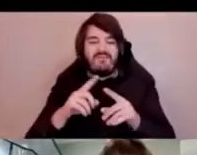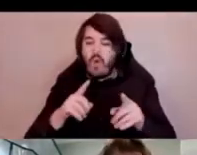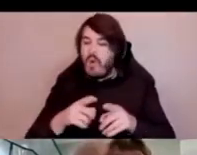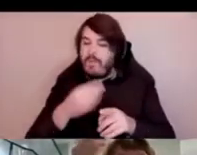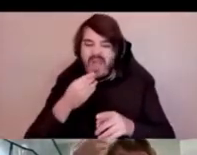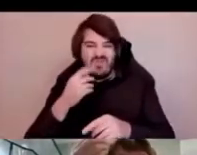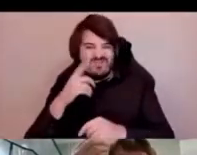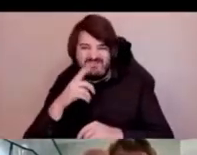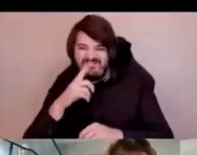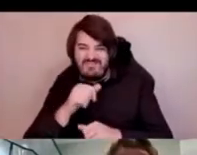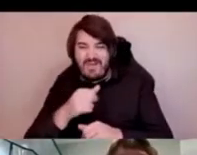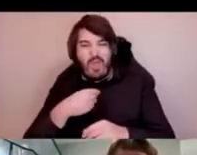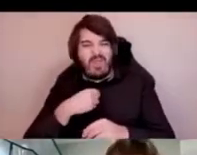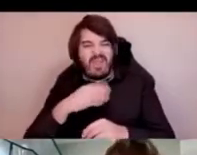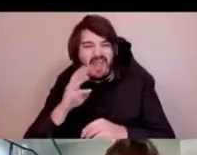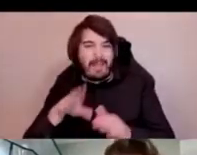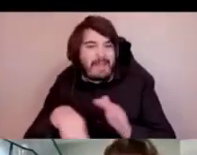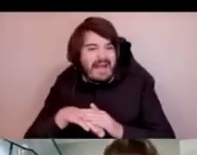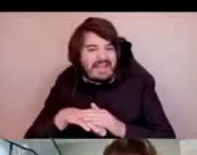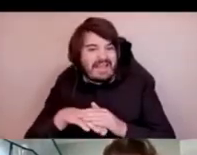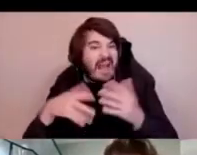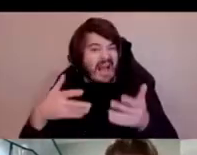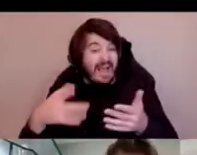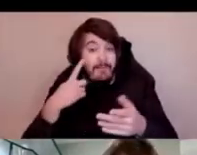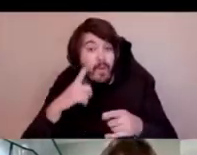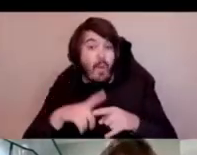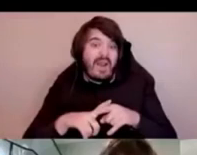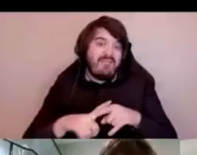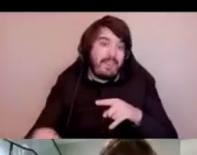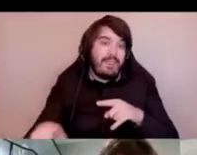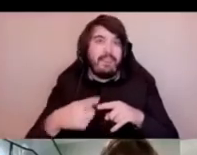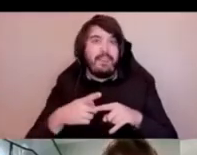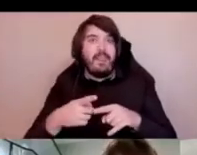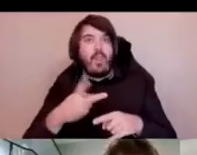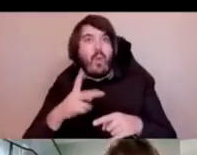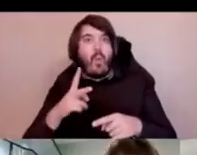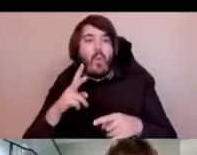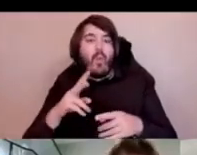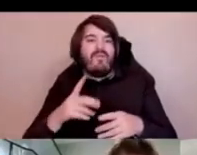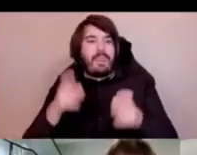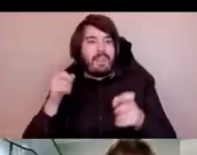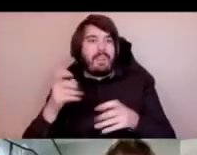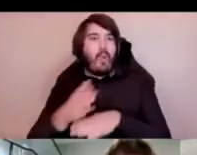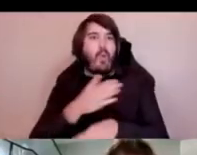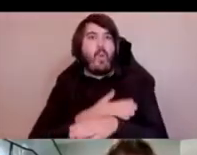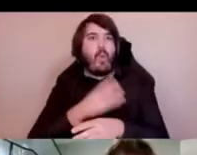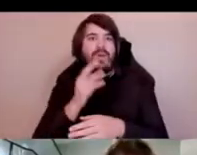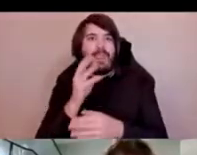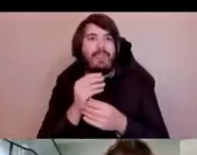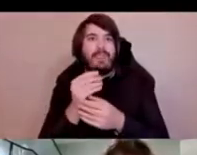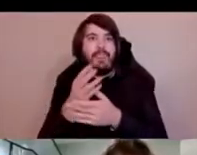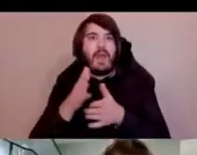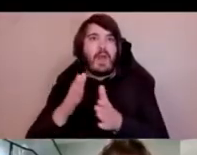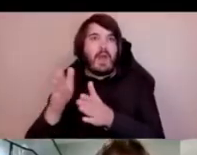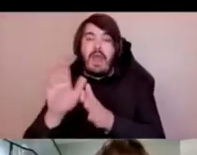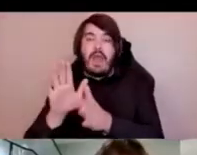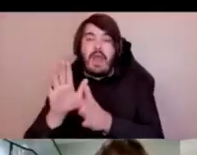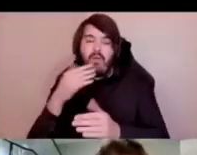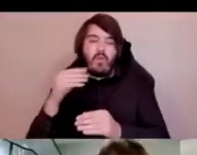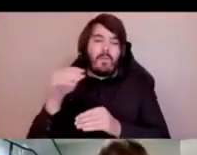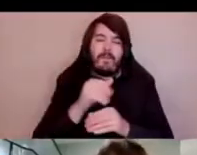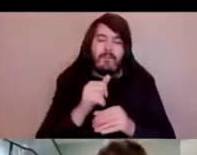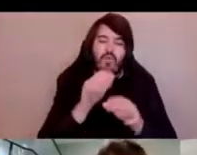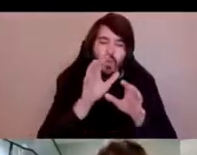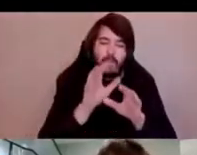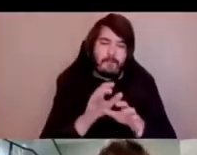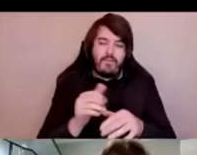à manger, ça va donner les graines. Donc, pour éviter qu'elles maturent trop vite, on va la laisser dans un environnement